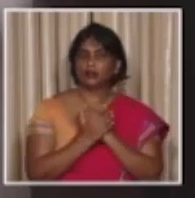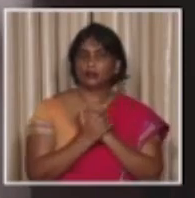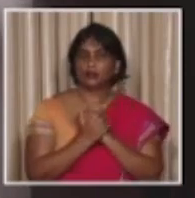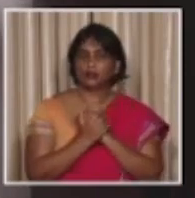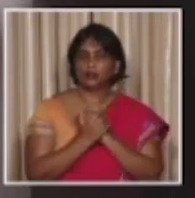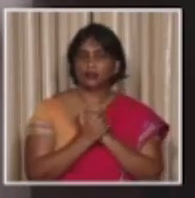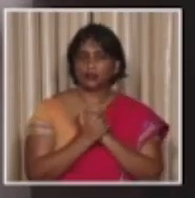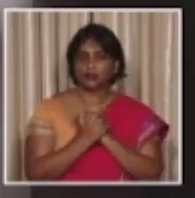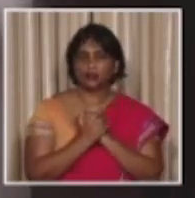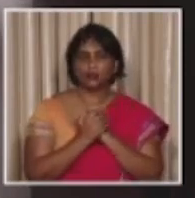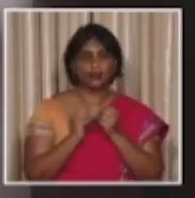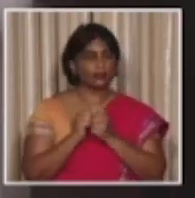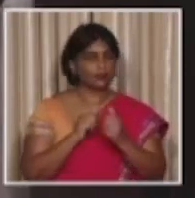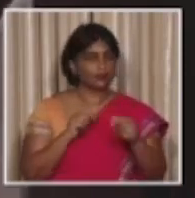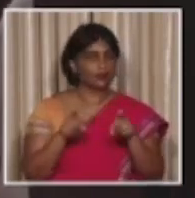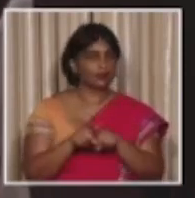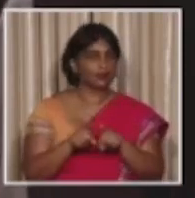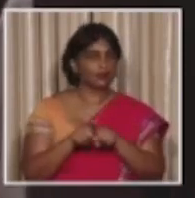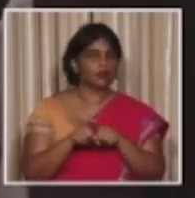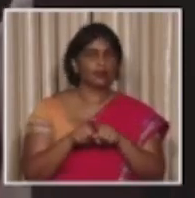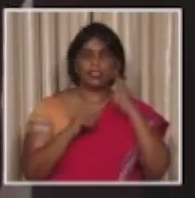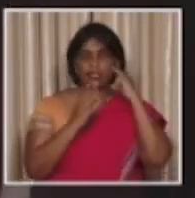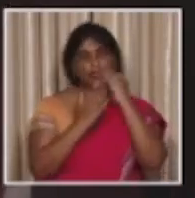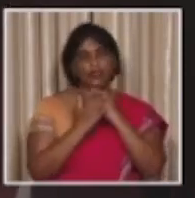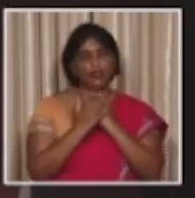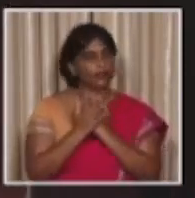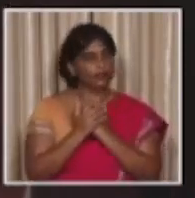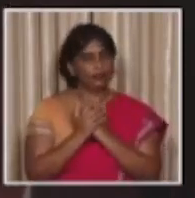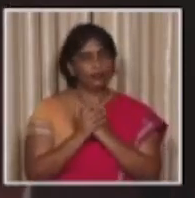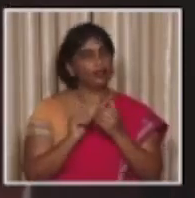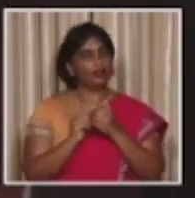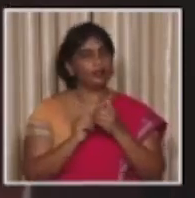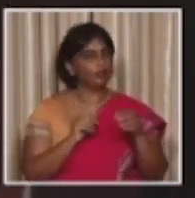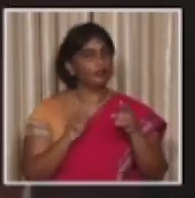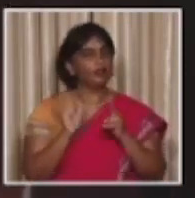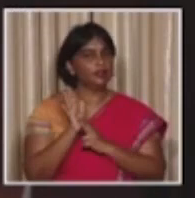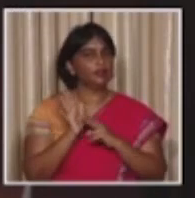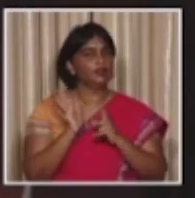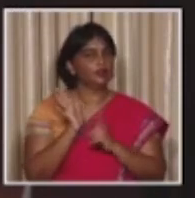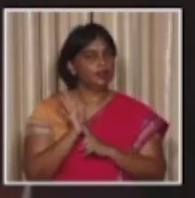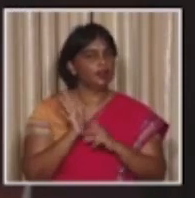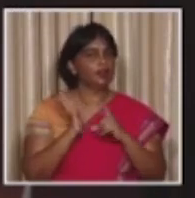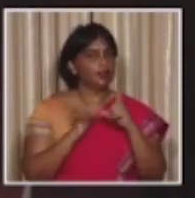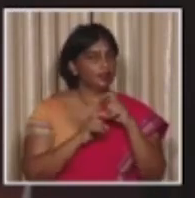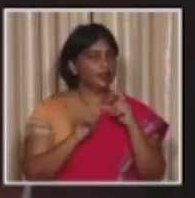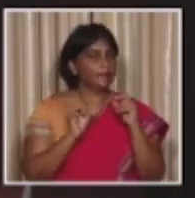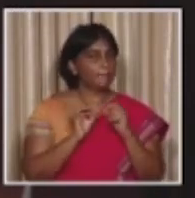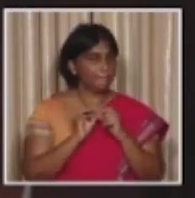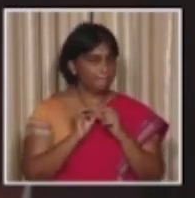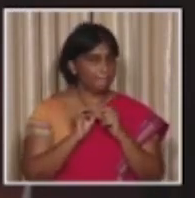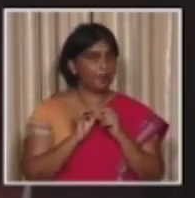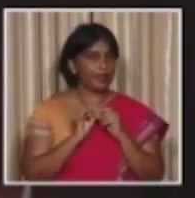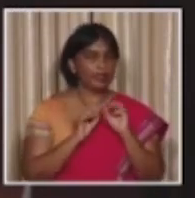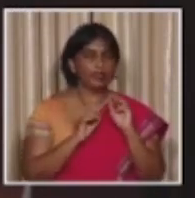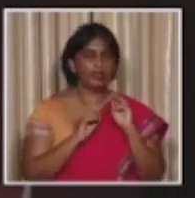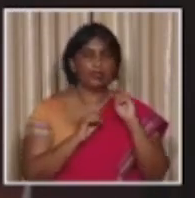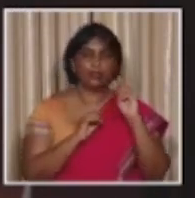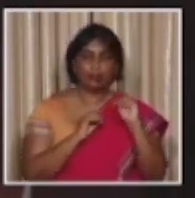කරන්නේ සෞභාග්‍යයේ ඉදිරි දැක්මේ තිබ්බද මේ NLDB ෆාම්ස් 30ක් 31ක්